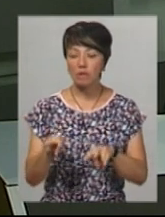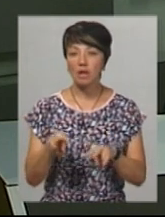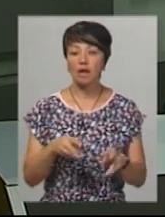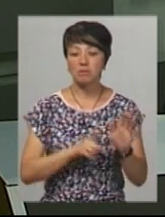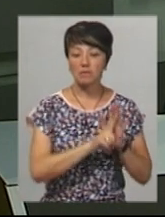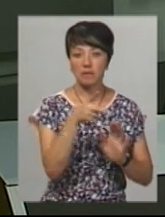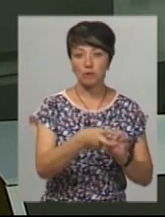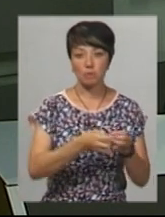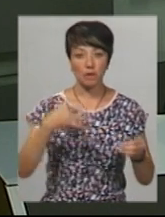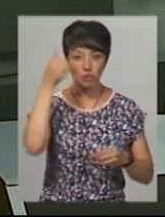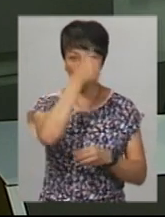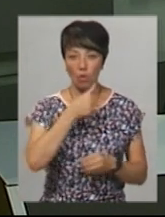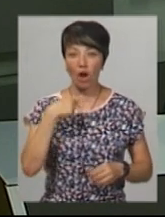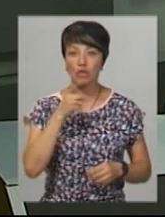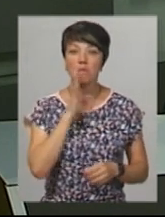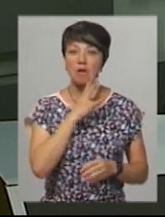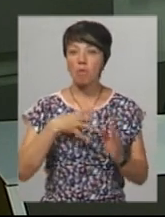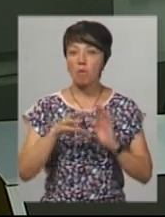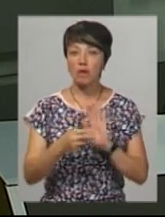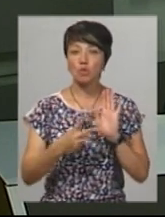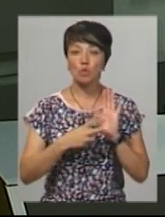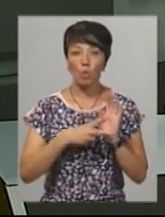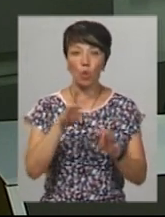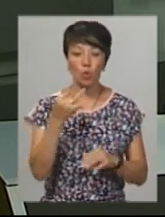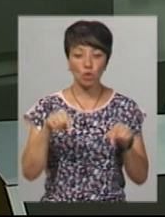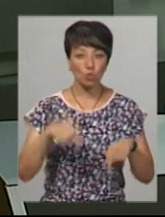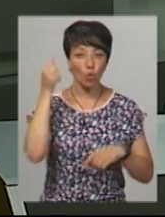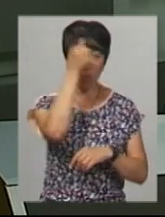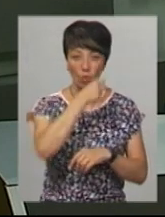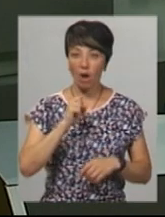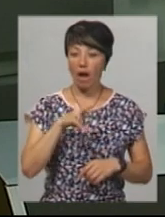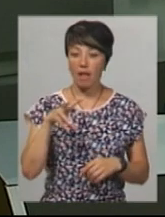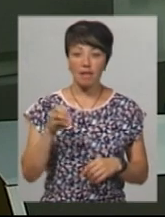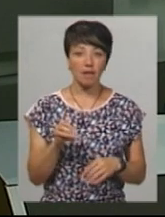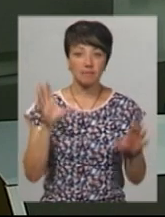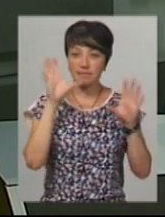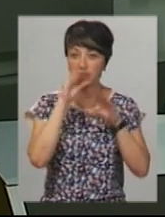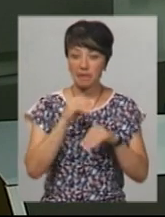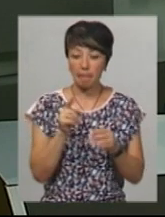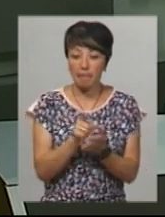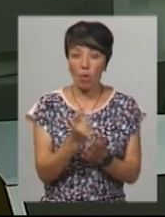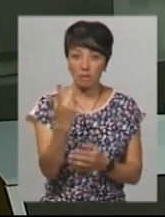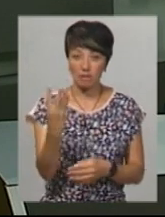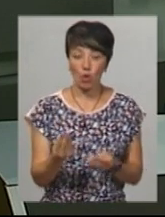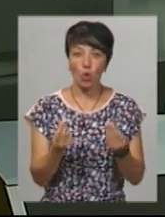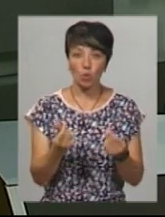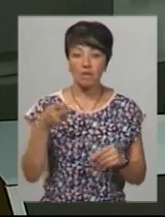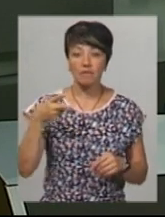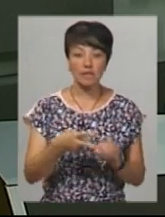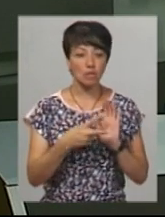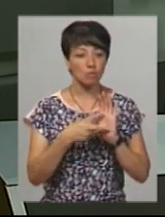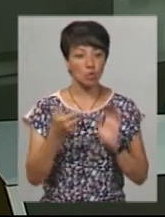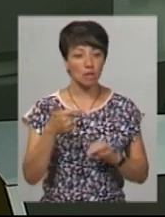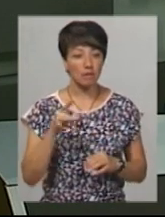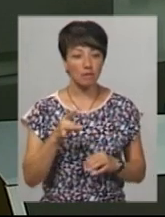року. Жінка каже, матір померла 7 лютого цього року та не дожила до пенсії один день. Гроші, а це